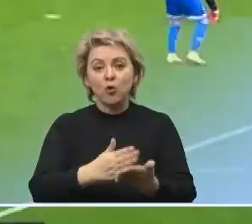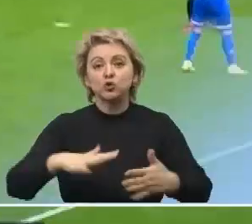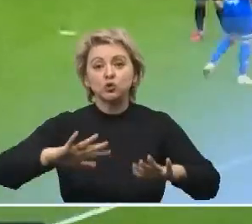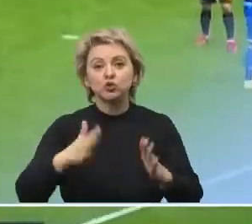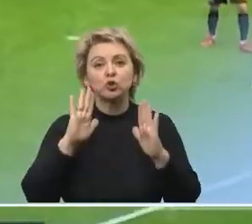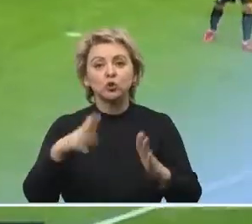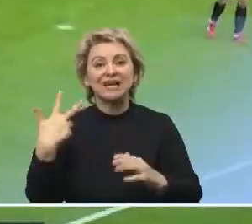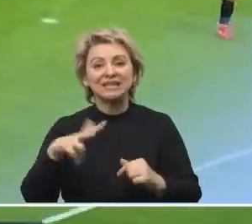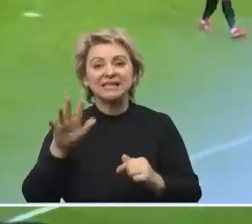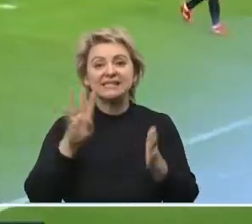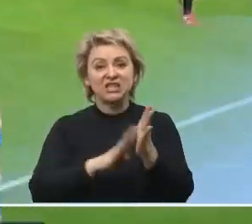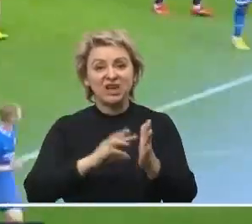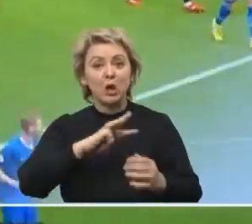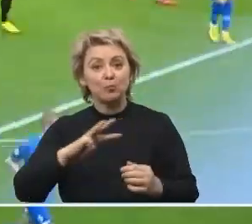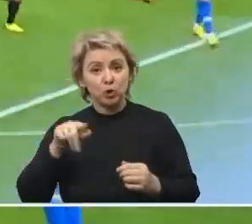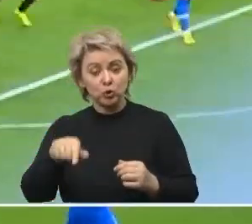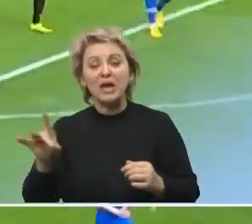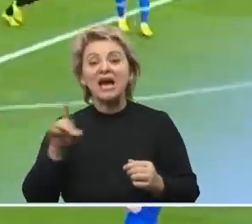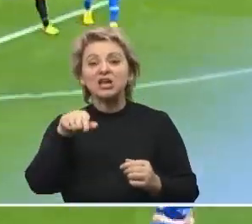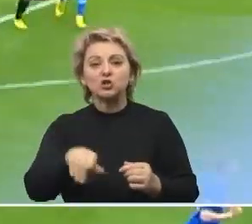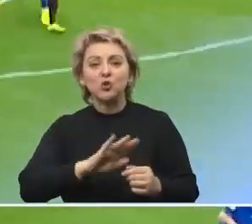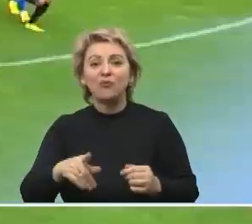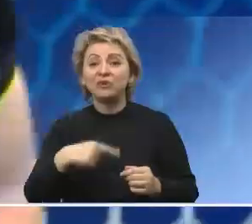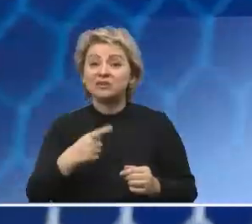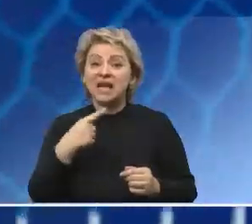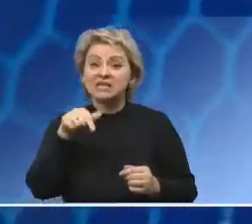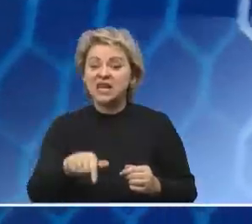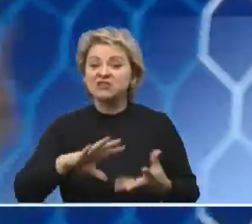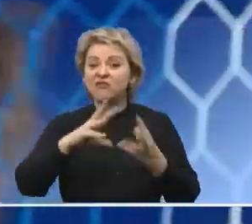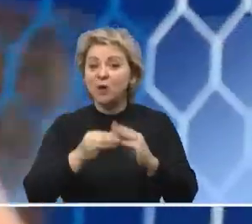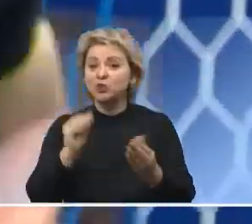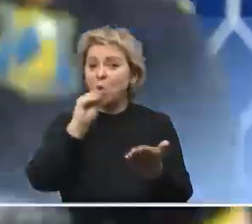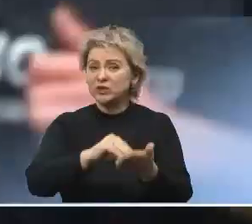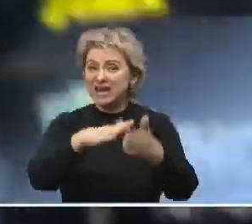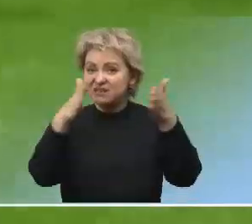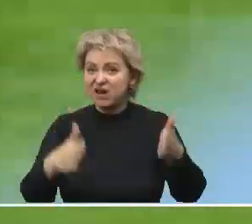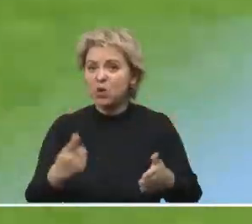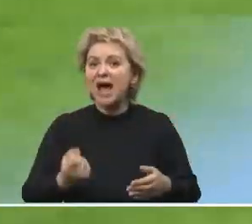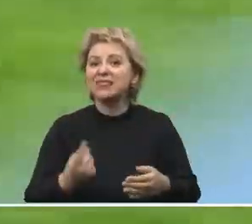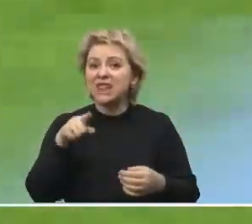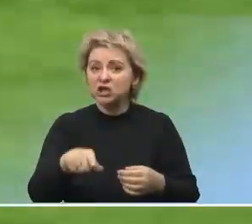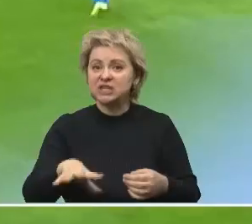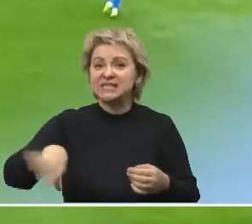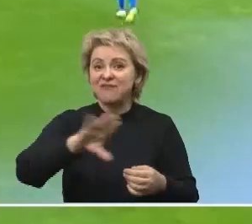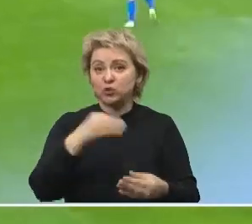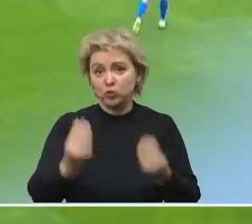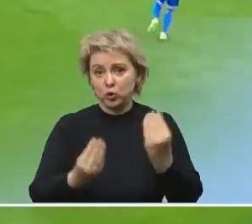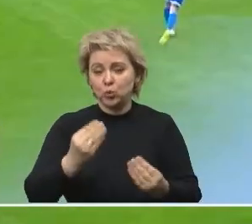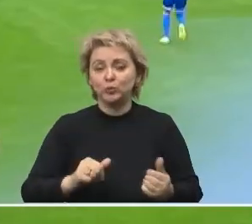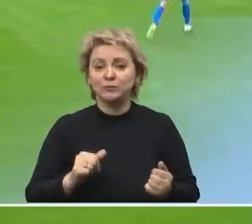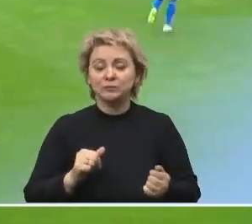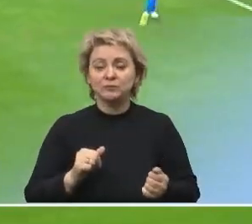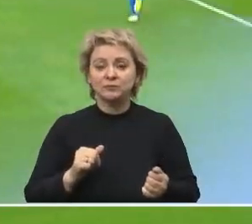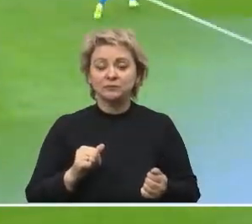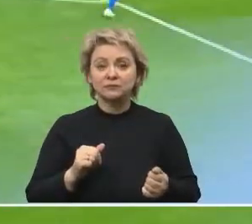случился только на 39-й минуте. Ну а Ростов, даже неловко сказать, вообще ударил по воротам лишь однажды за весь матч.